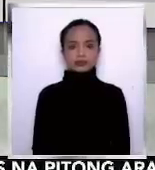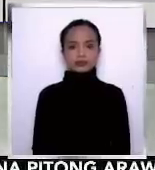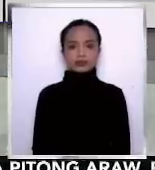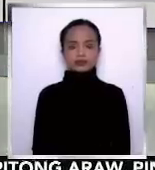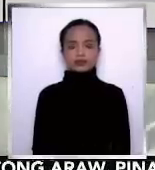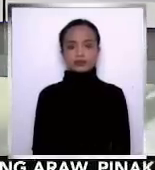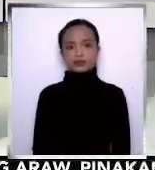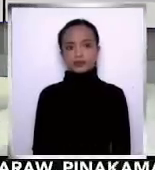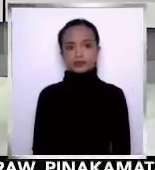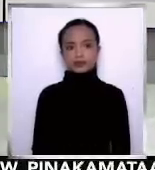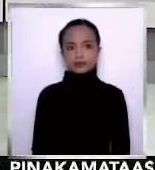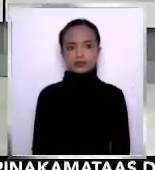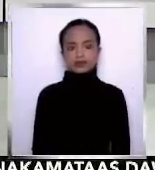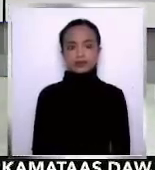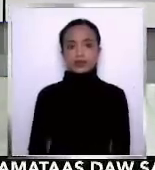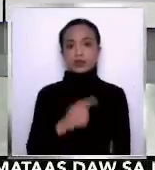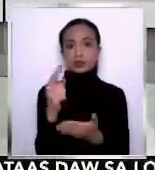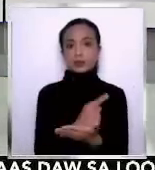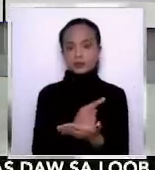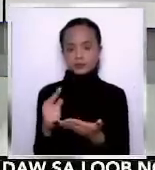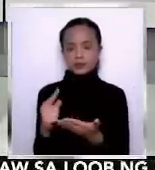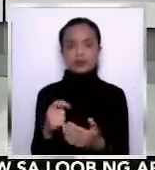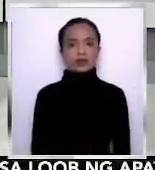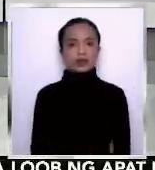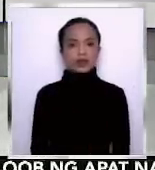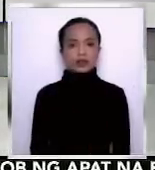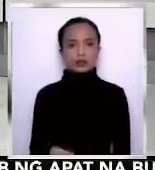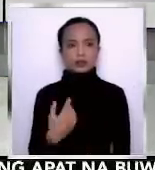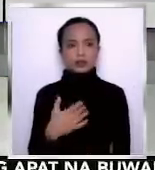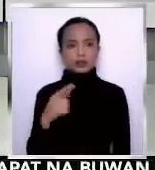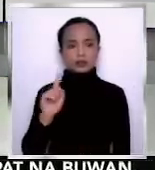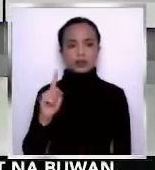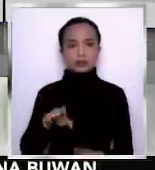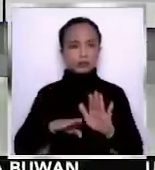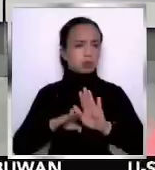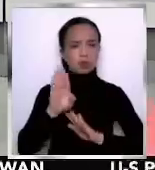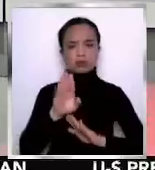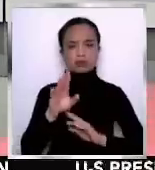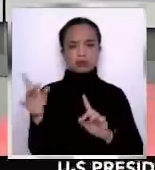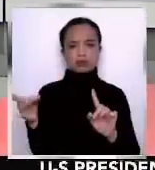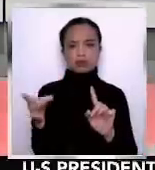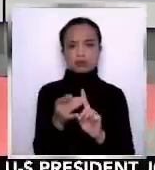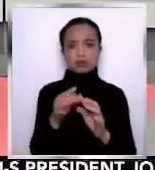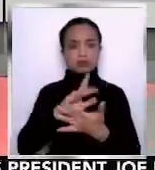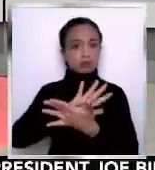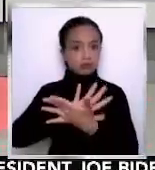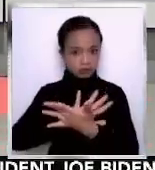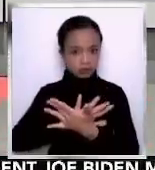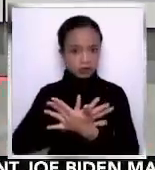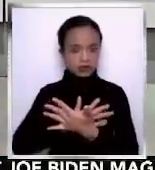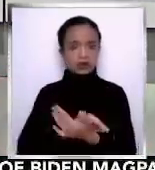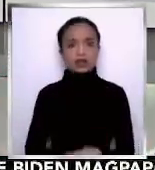Sa loob lang ng isang linggo, lumundag sa high level ang positivity rate o bilang ng mga nagpo-positibo sa